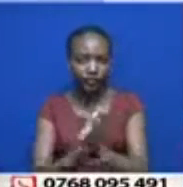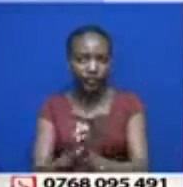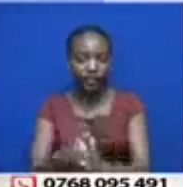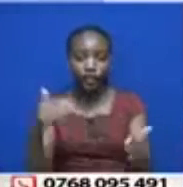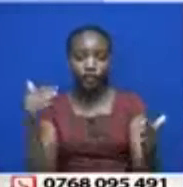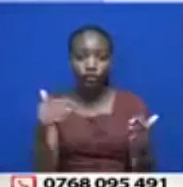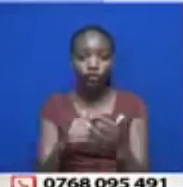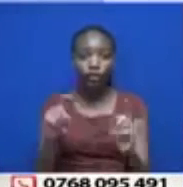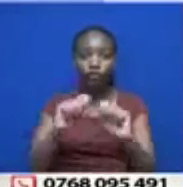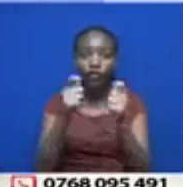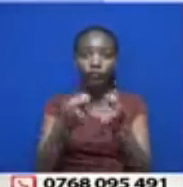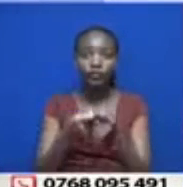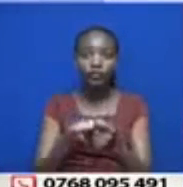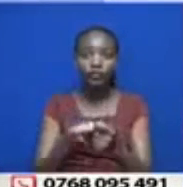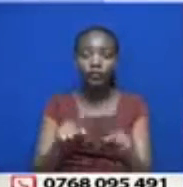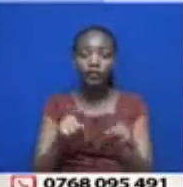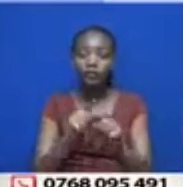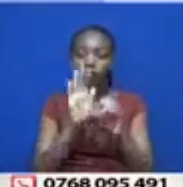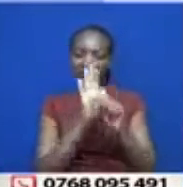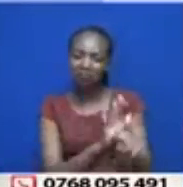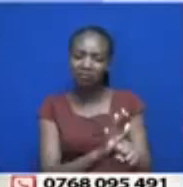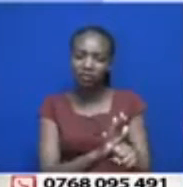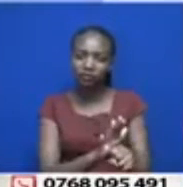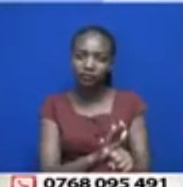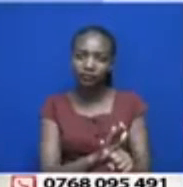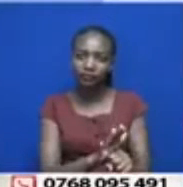so marginalization of the